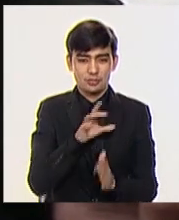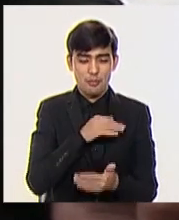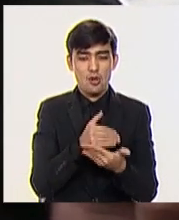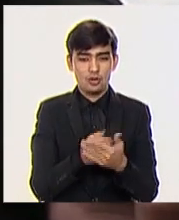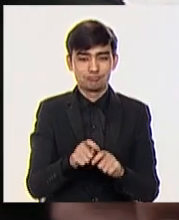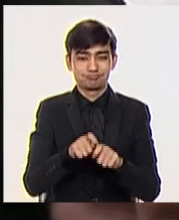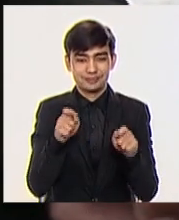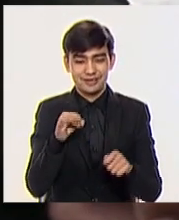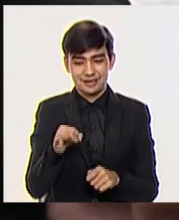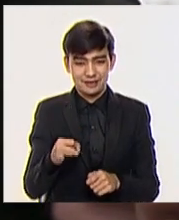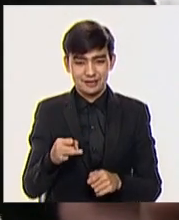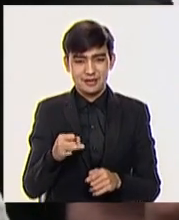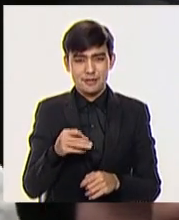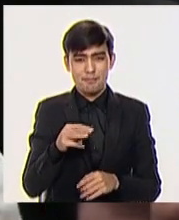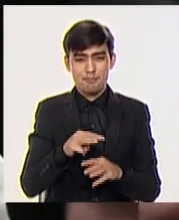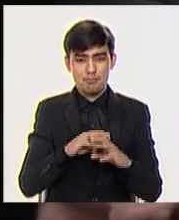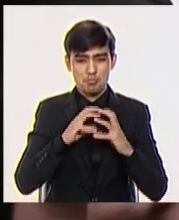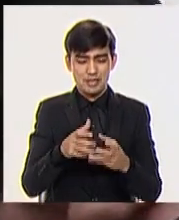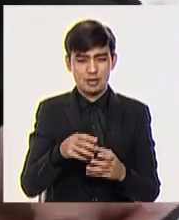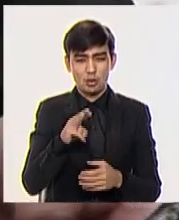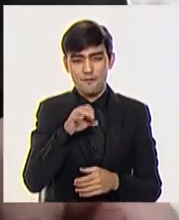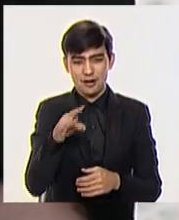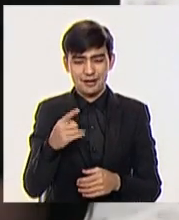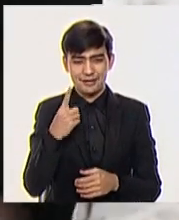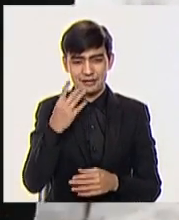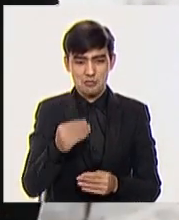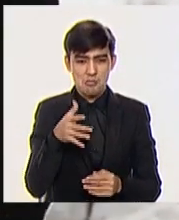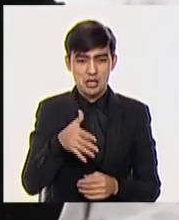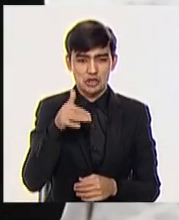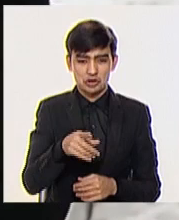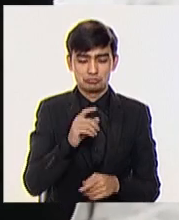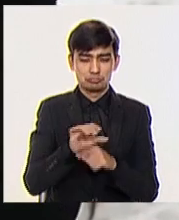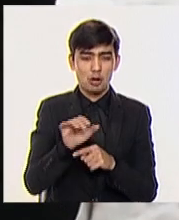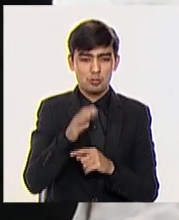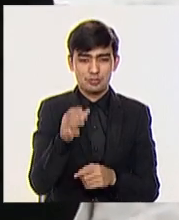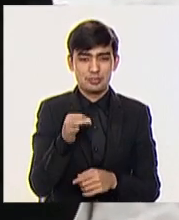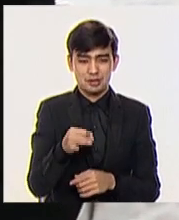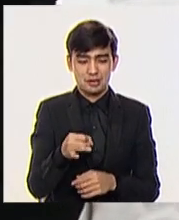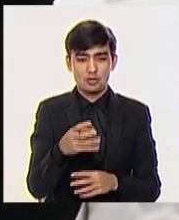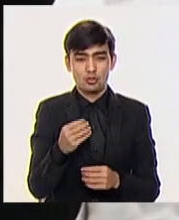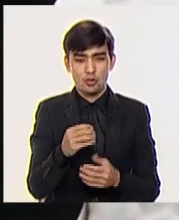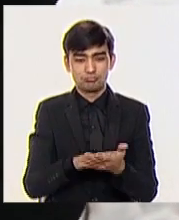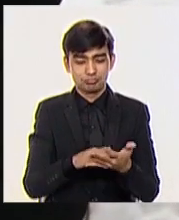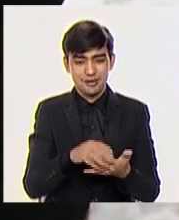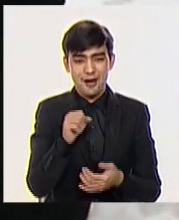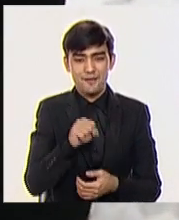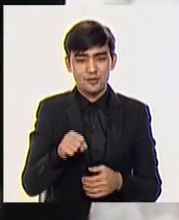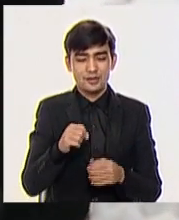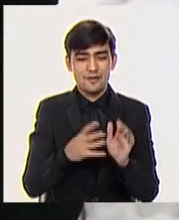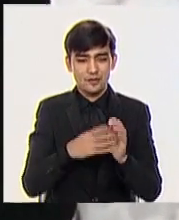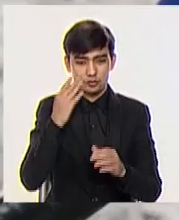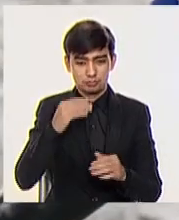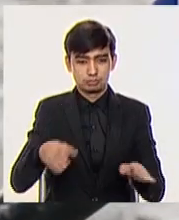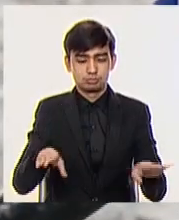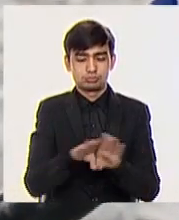уже оттоварооборот, мировой товарооборотта күніне жоқ дегенде 5 мыңнан түсіп отырады деді ғой. Сөйтіп отқанда өшім августтың 9-ында жабылды да